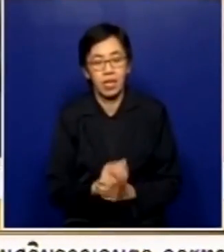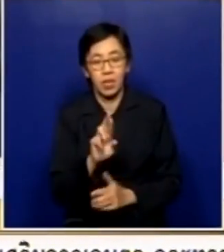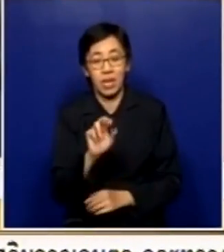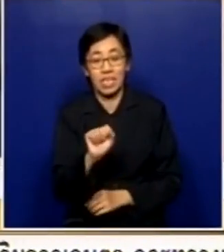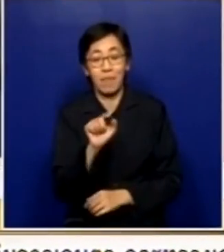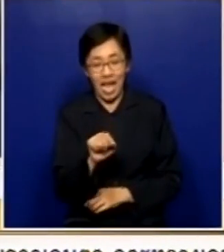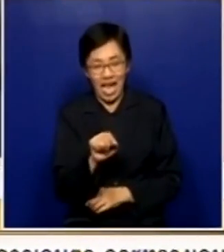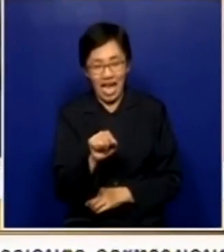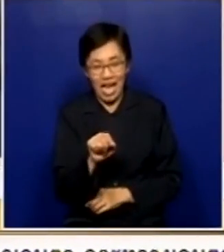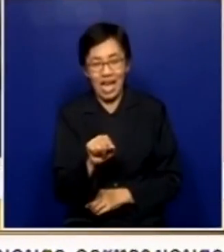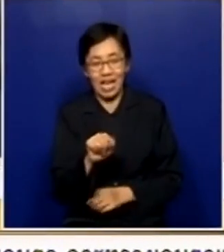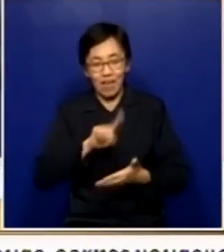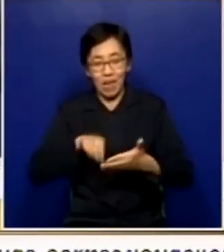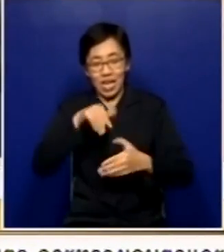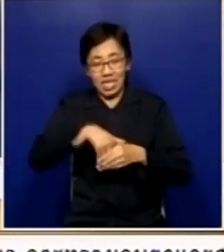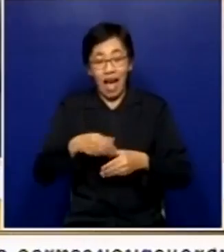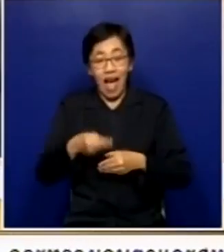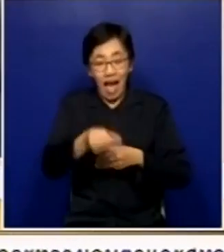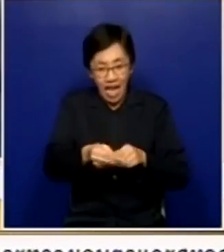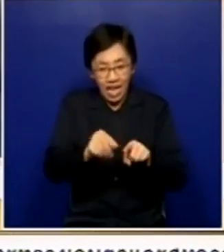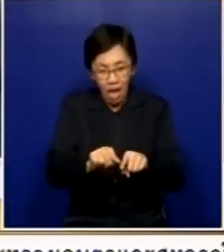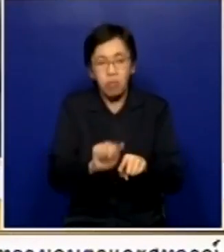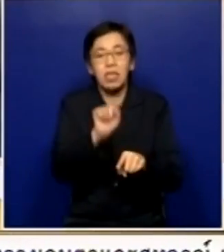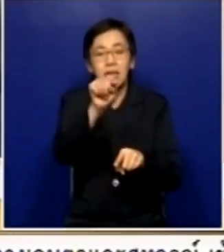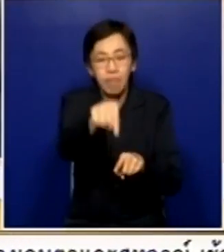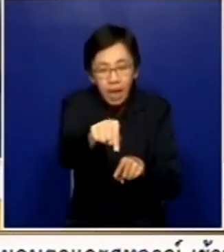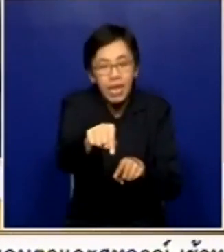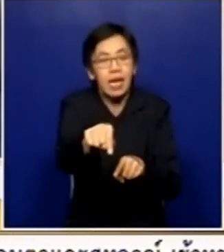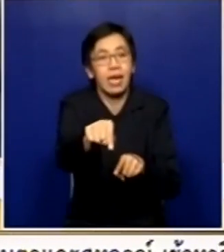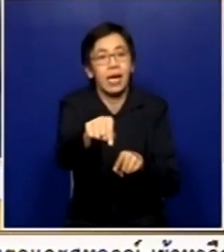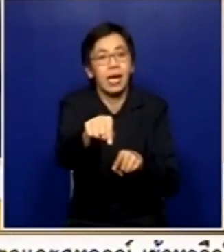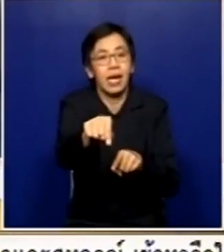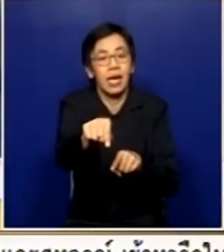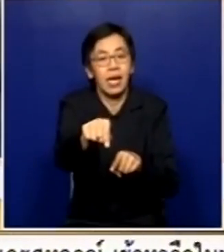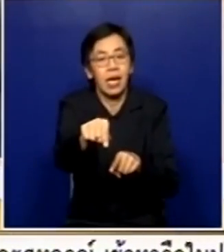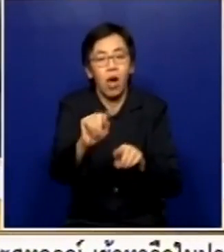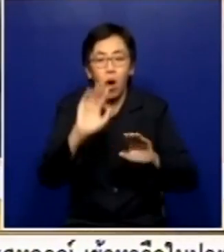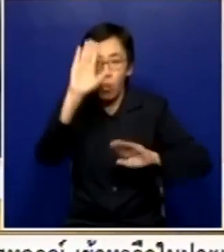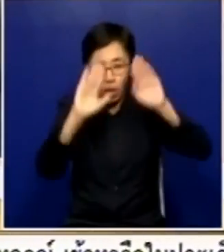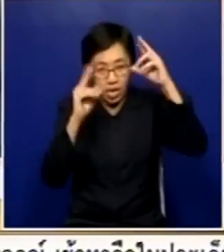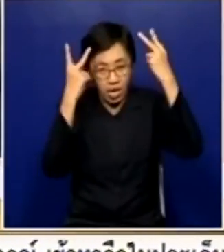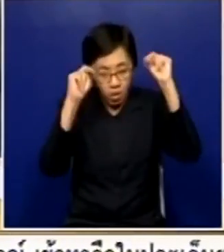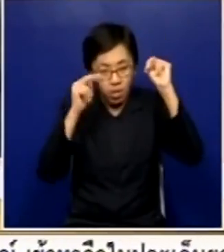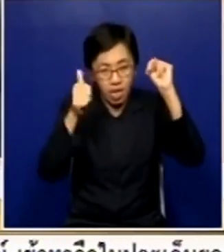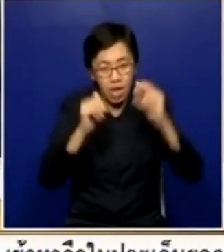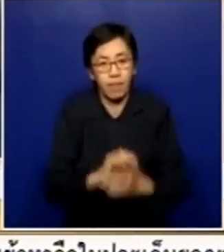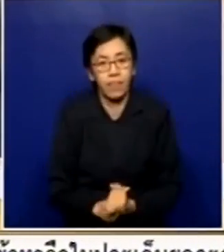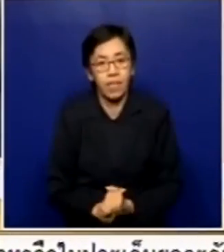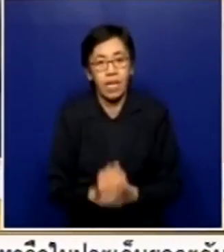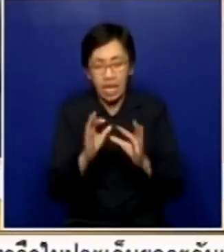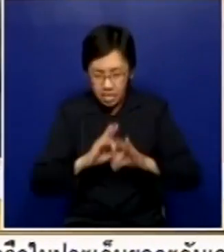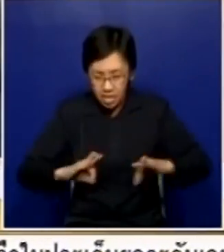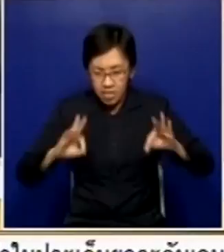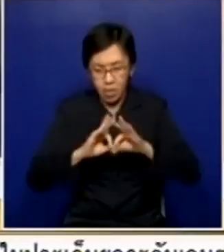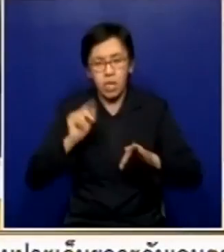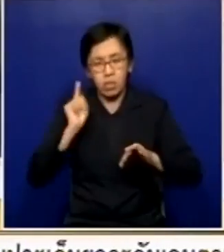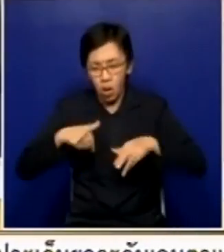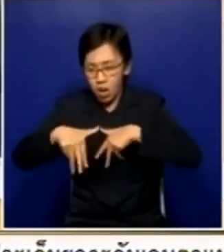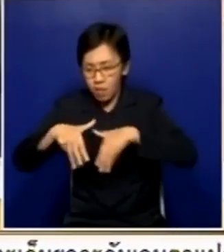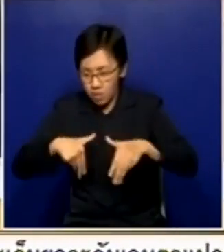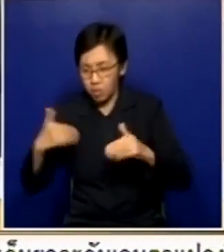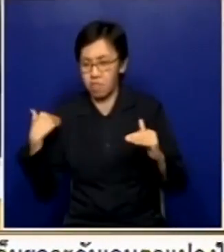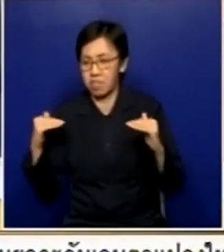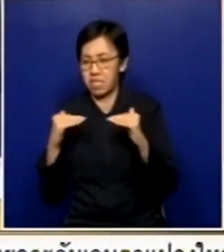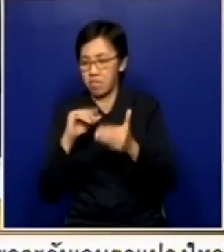แต่สมาชิกสภาที่มานั่งอยู่ในห้องประชุมเพื่อลงมติเลือกนายกรัฐมนตรีได้อย่างน้อยก็ต้องมาจากการเลือกของประชาชน